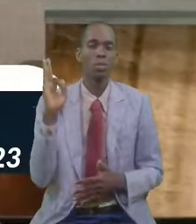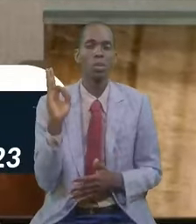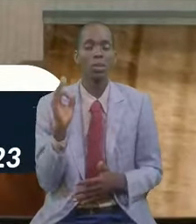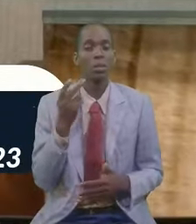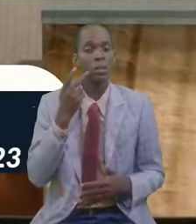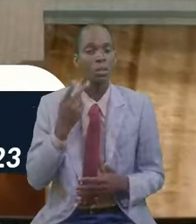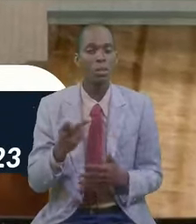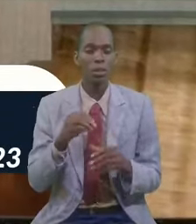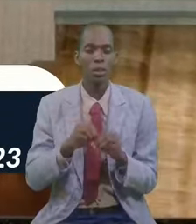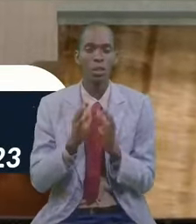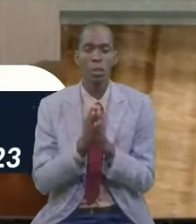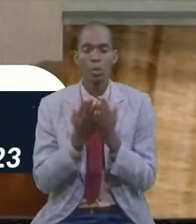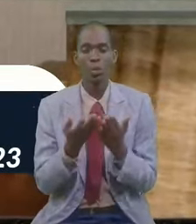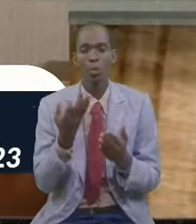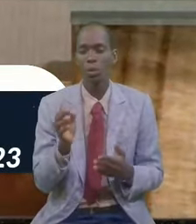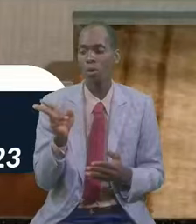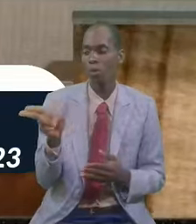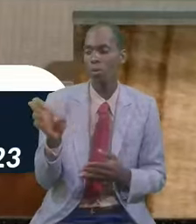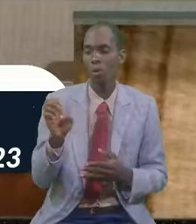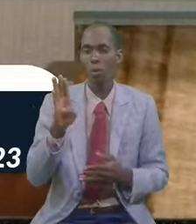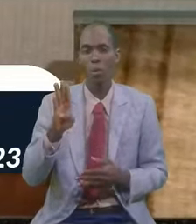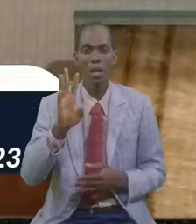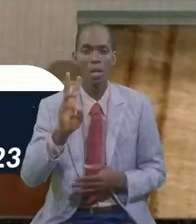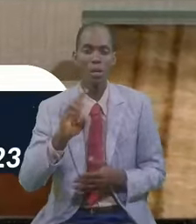Nous allons aux Hébreux, Hébreux 6.